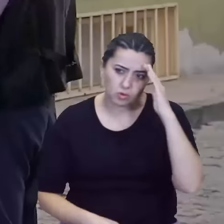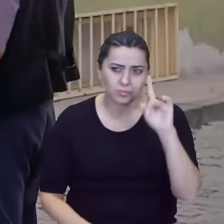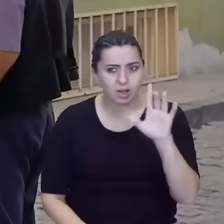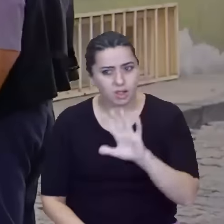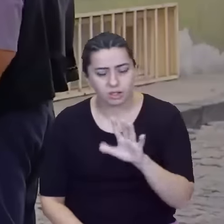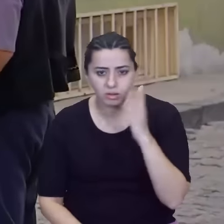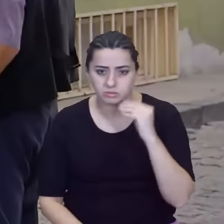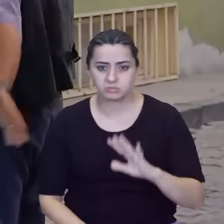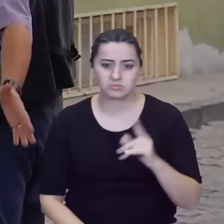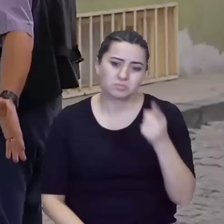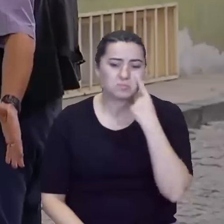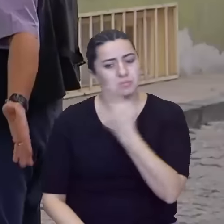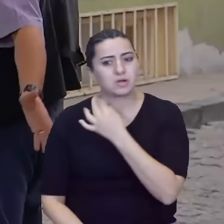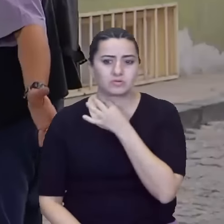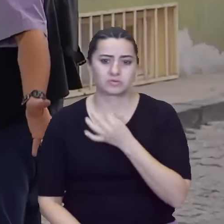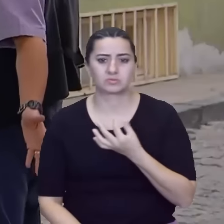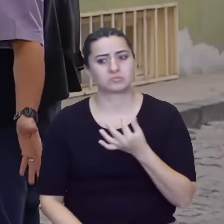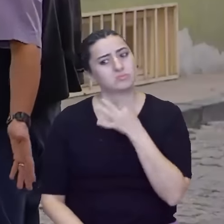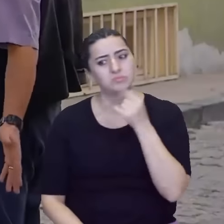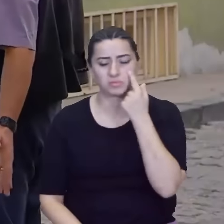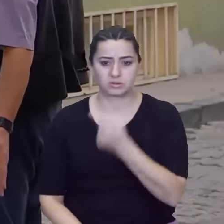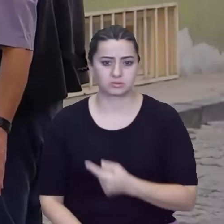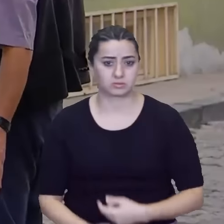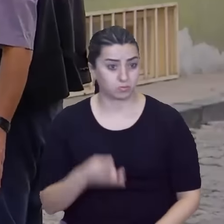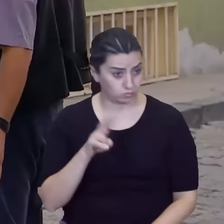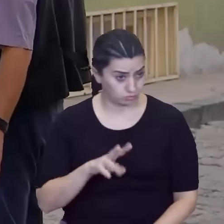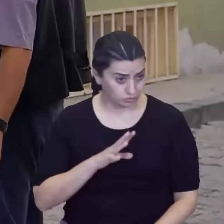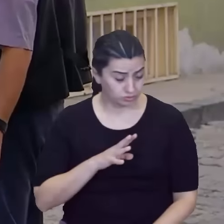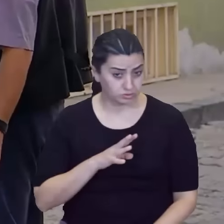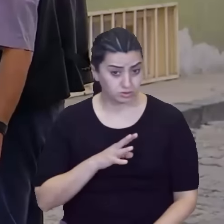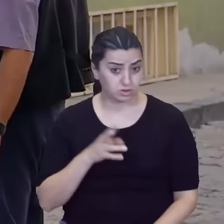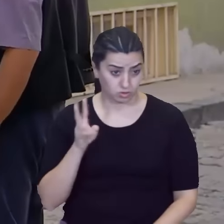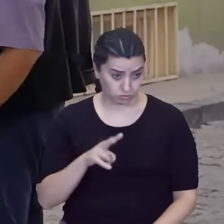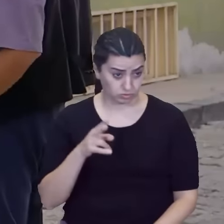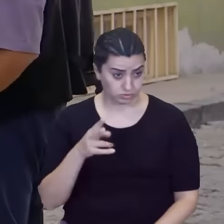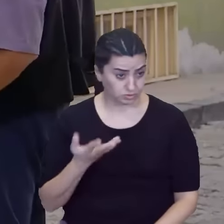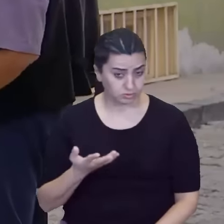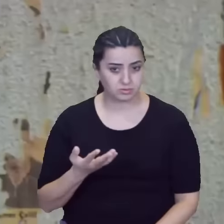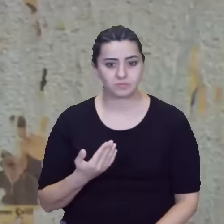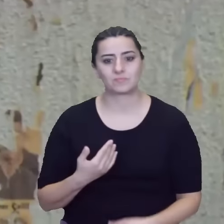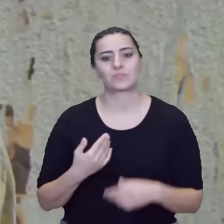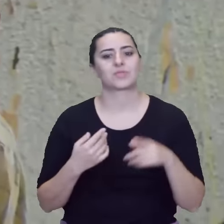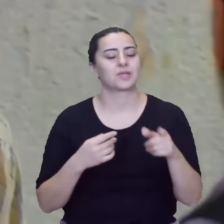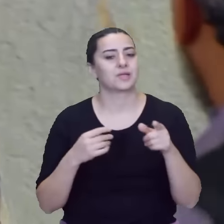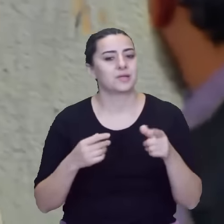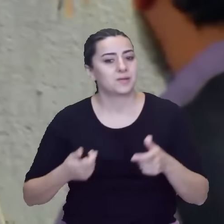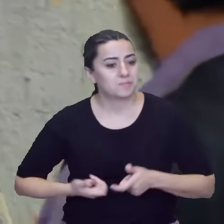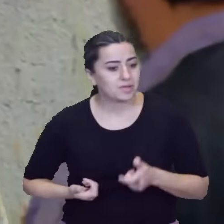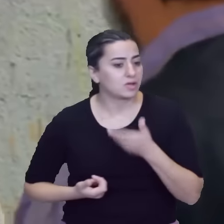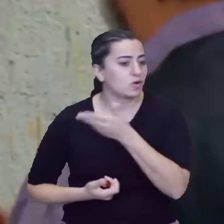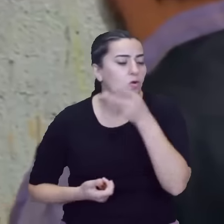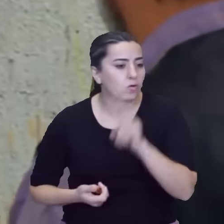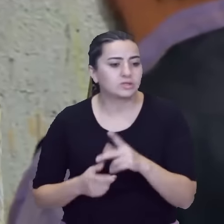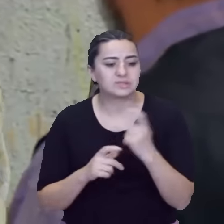ama. Bir bak şuna ya, gözünü seveyim bir bak. Öyle he. Ha? Sen yani ölü ceset. Silahını çekti. Ya Beşir, adam zaten